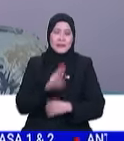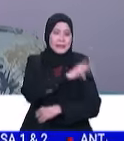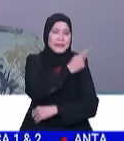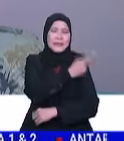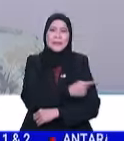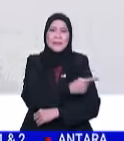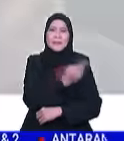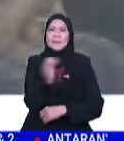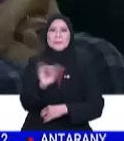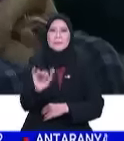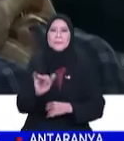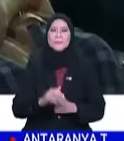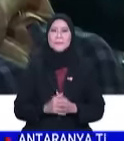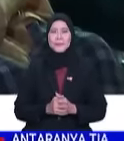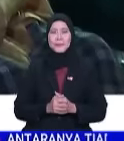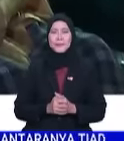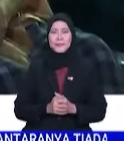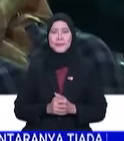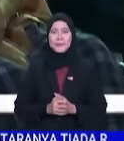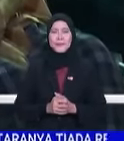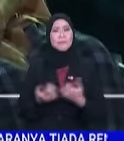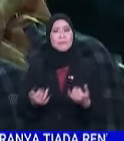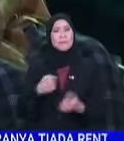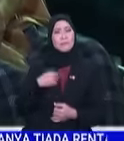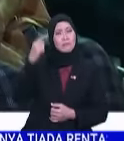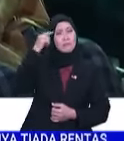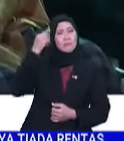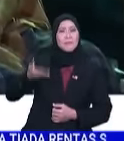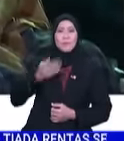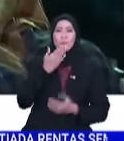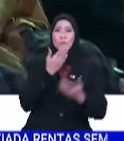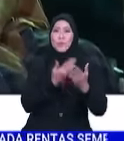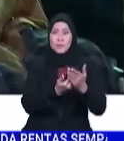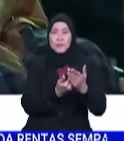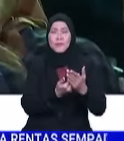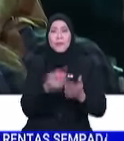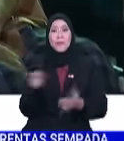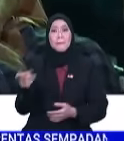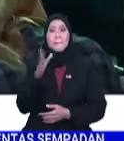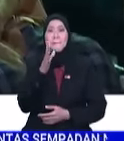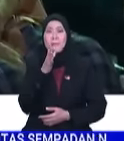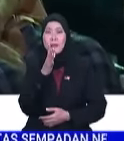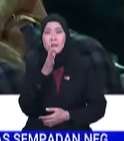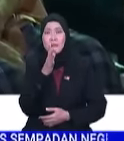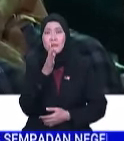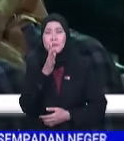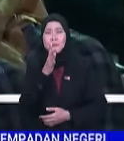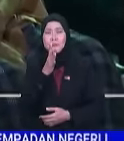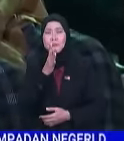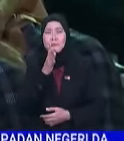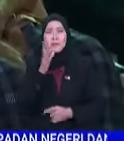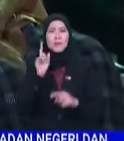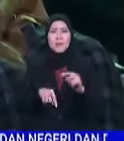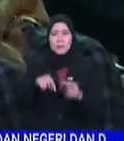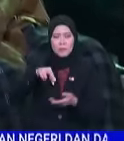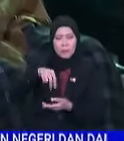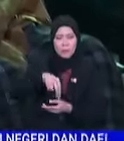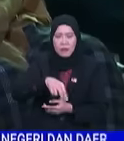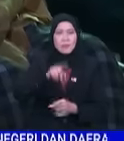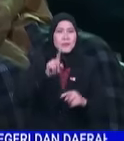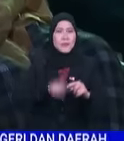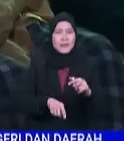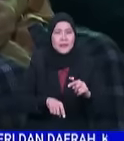klinik-klinik. Bagi pandangan saya baguslah sebab macam mak ni tak boleh nak tak boleh jalan,